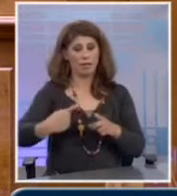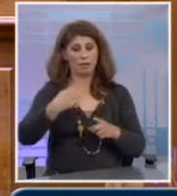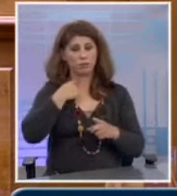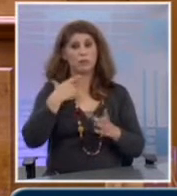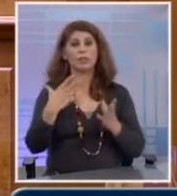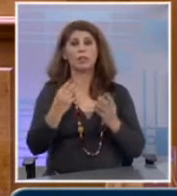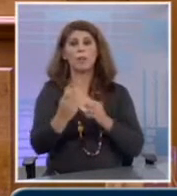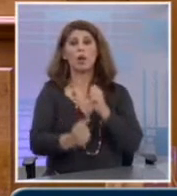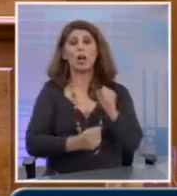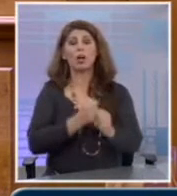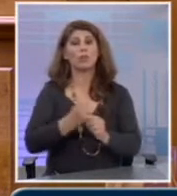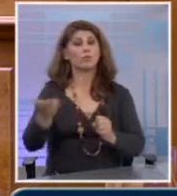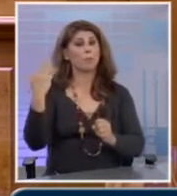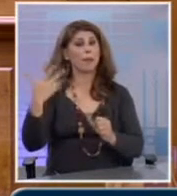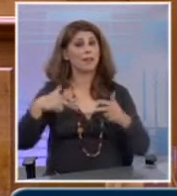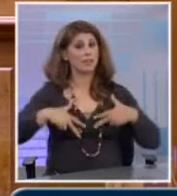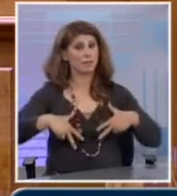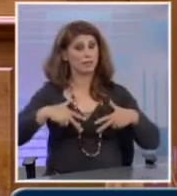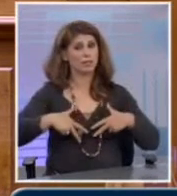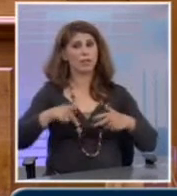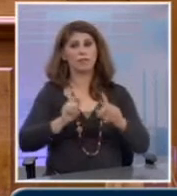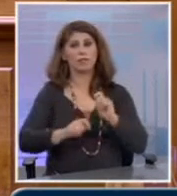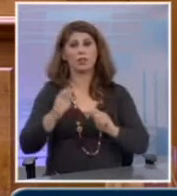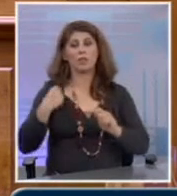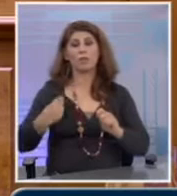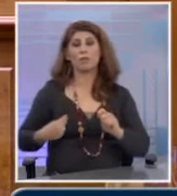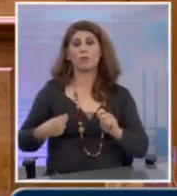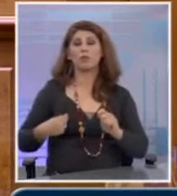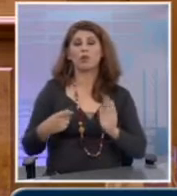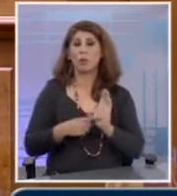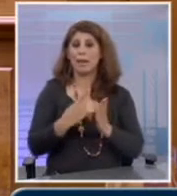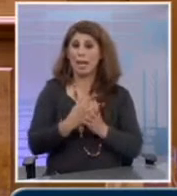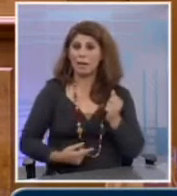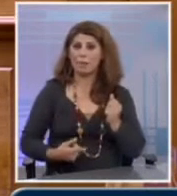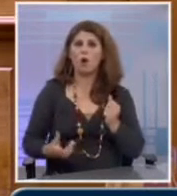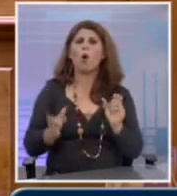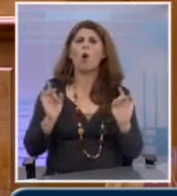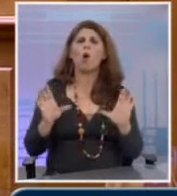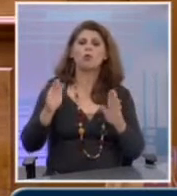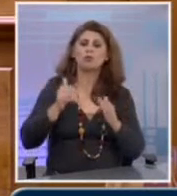πολλά χρόνια οι προηγούμενες κυβερνήσεις δημιουργούσαν δημοσιονομικά ελλείμματα χωρίς να υπάρχει αύριο,